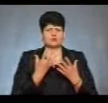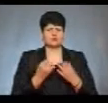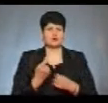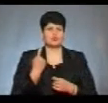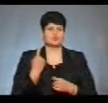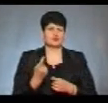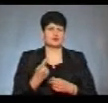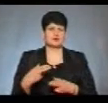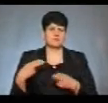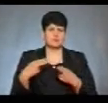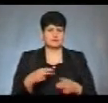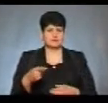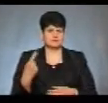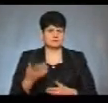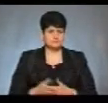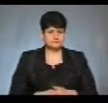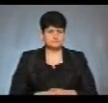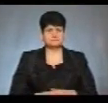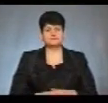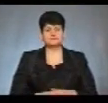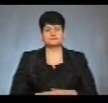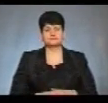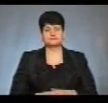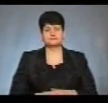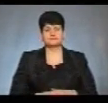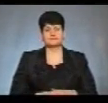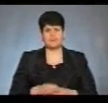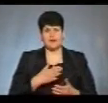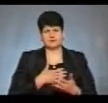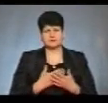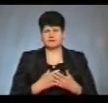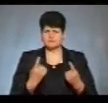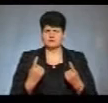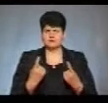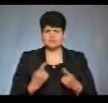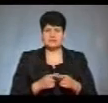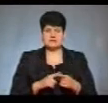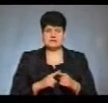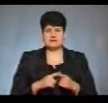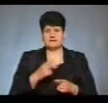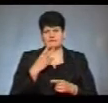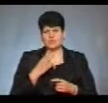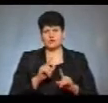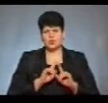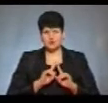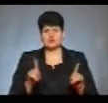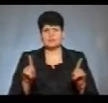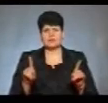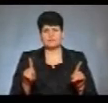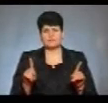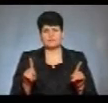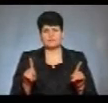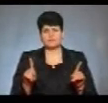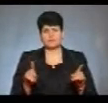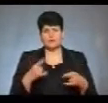який з'явився на Тернопільщині. От, активність достатньо висока, особливо це видно по, скажімо,